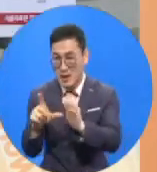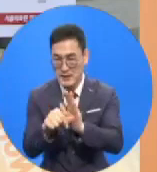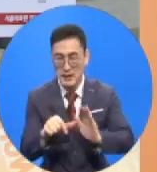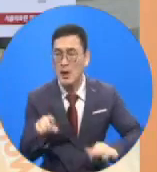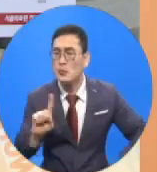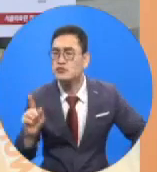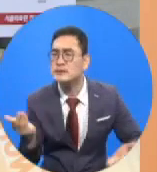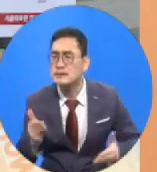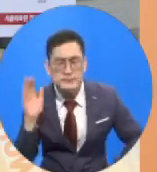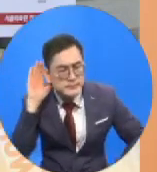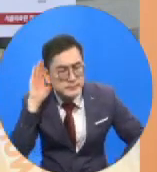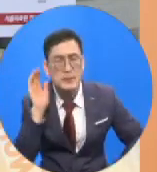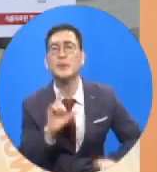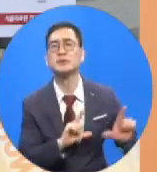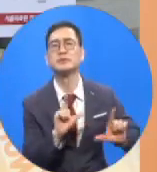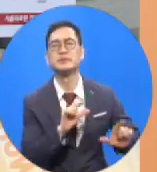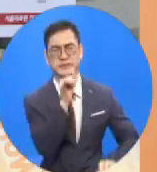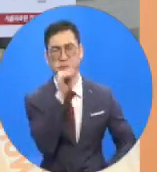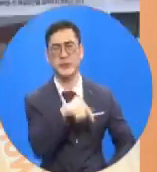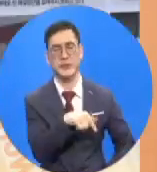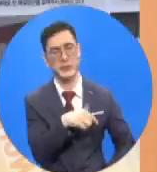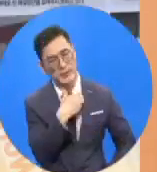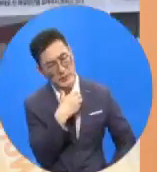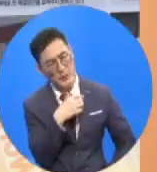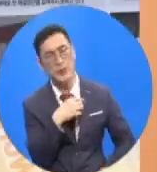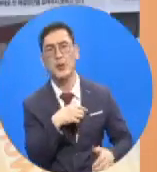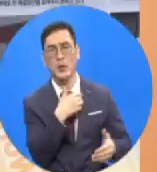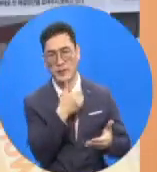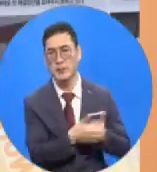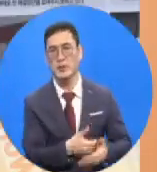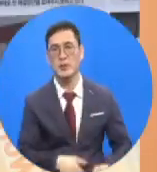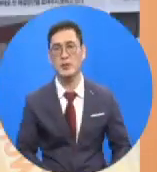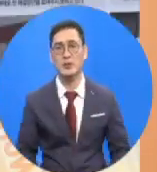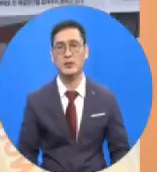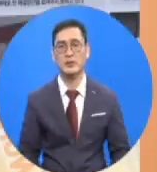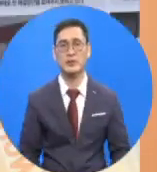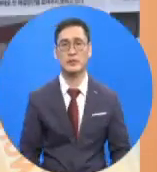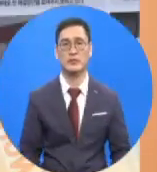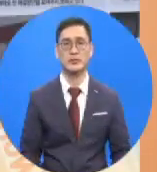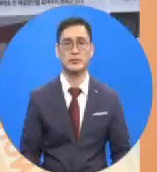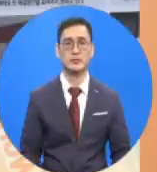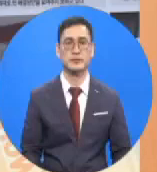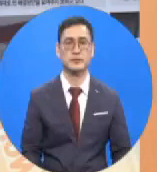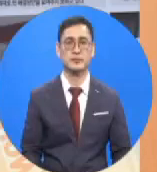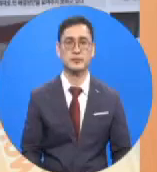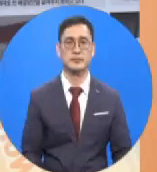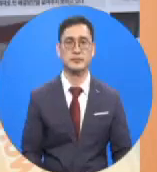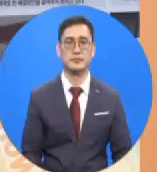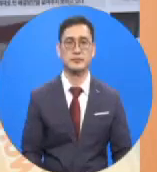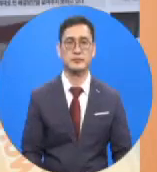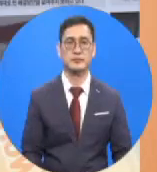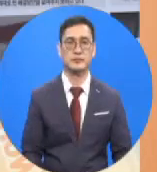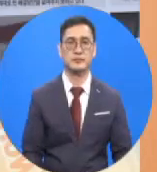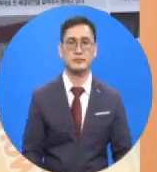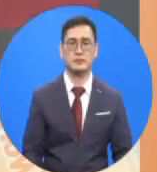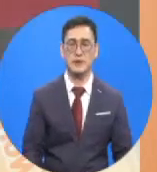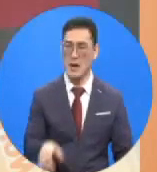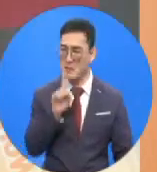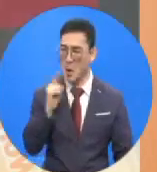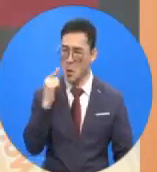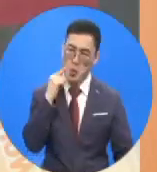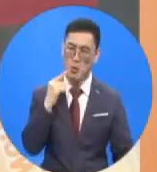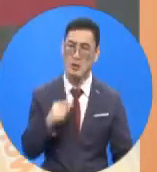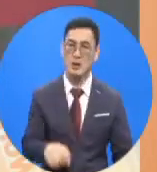해요 그래서 어떤 에서만 정부와 할 수 있도록 윤활유 역할을 해주는게 정치인 자를 역할입니다 이렇게 지금 뭔가 강한 이야기를 하고 이자